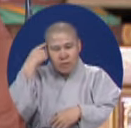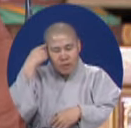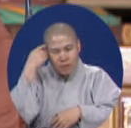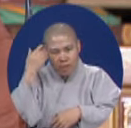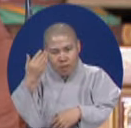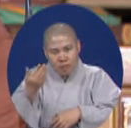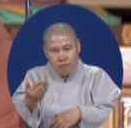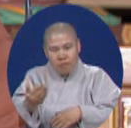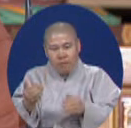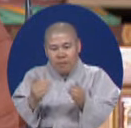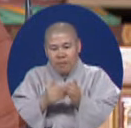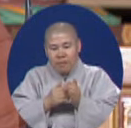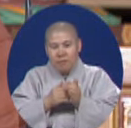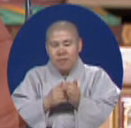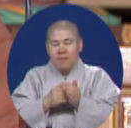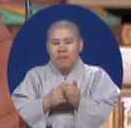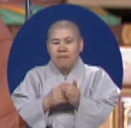질문해요.